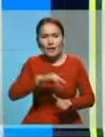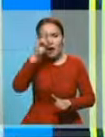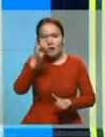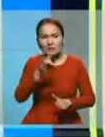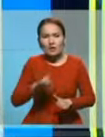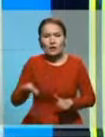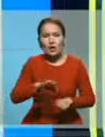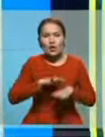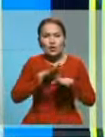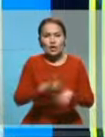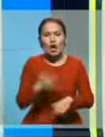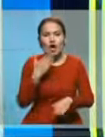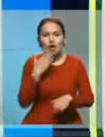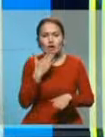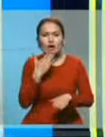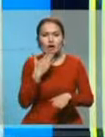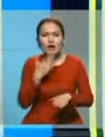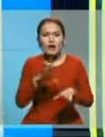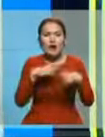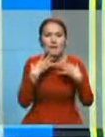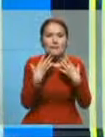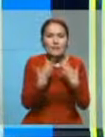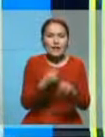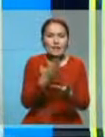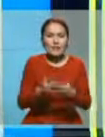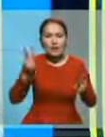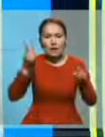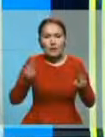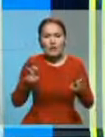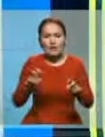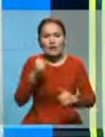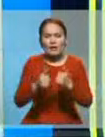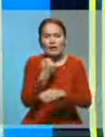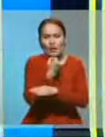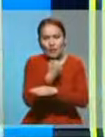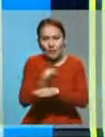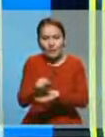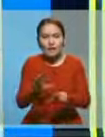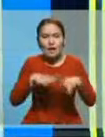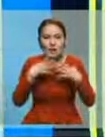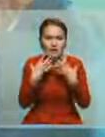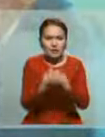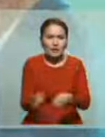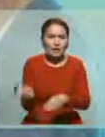өткен республикалық ұлттық мерейлі отбасы байқауының жеңімпазы Бимағанбетовтер әулеті де дауыс берді.